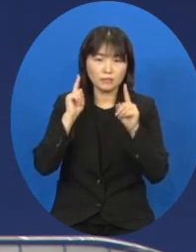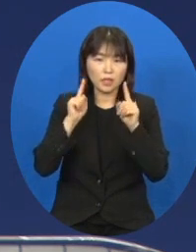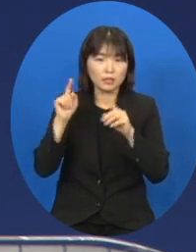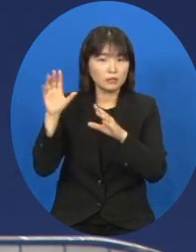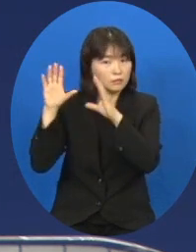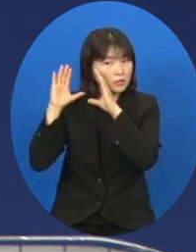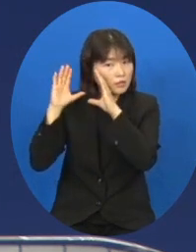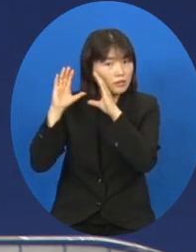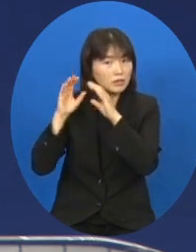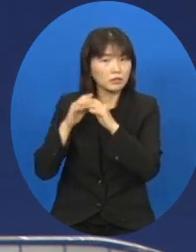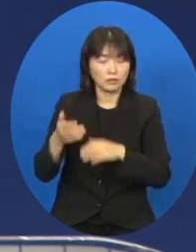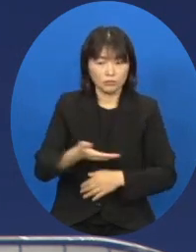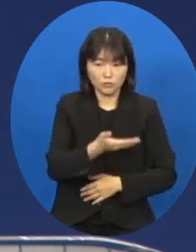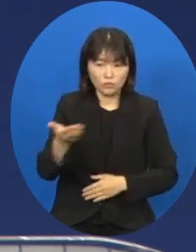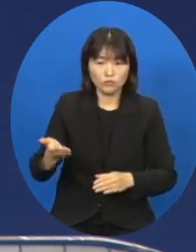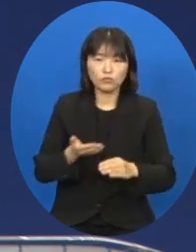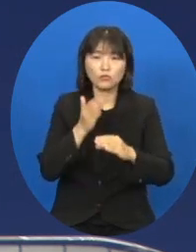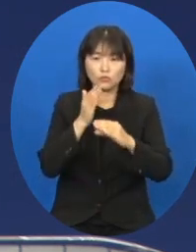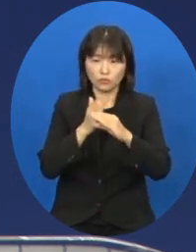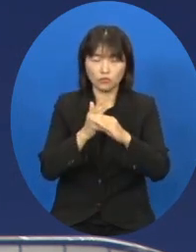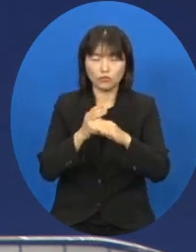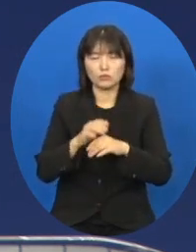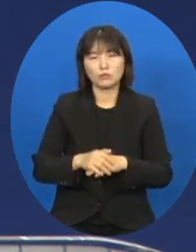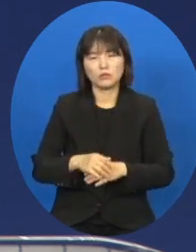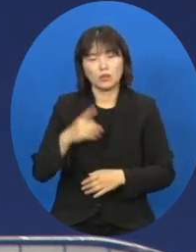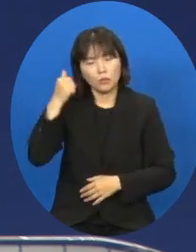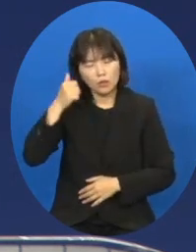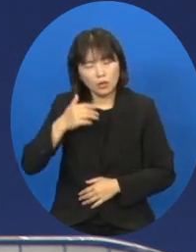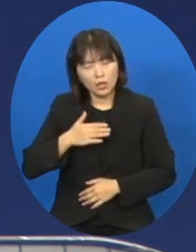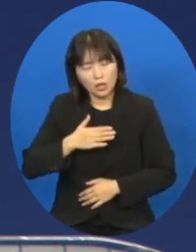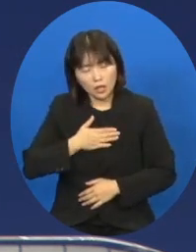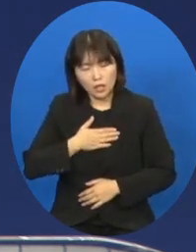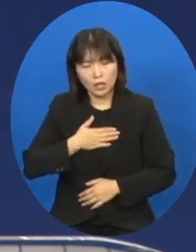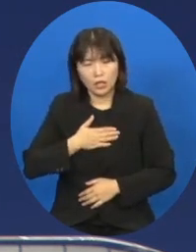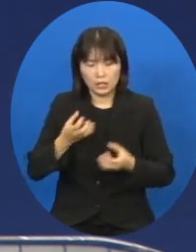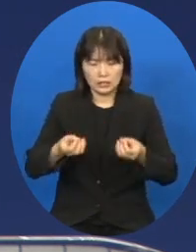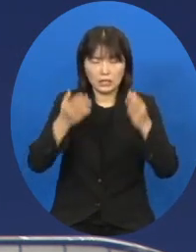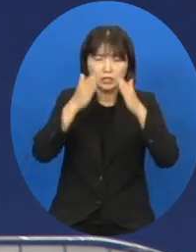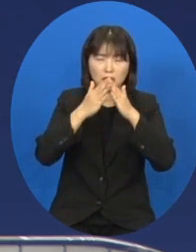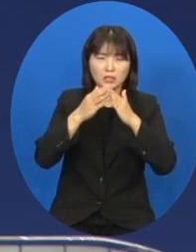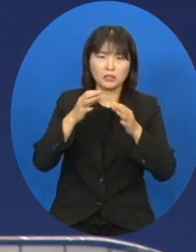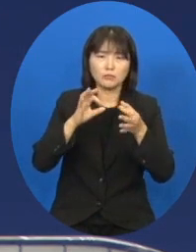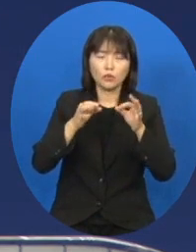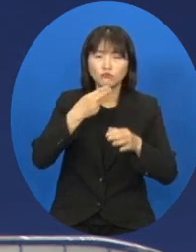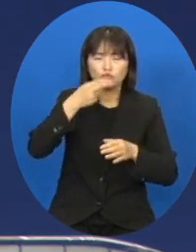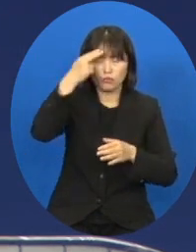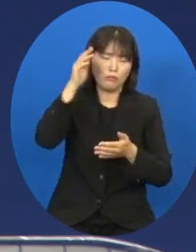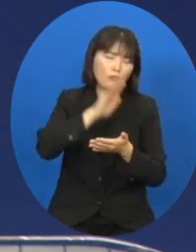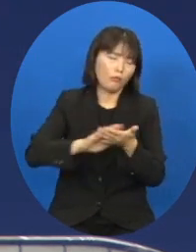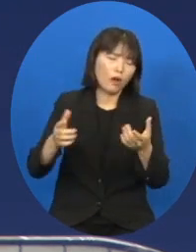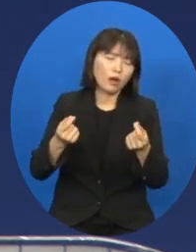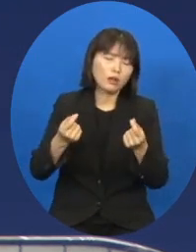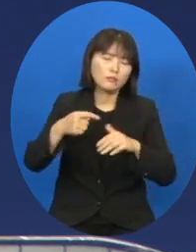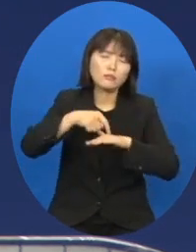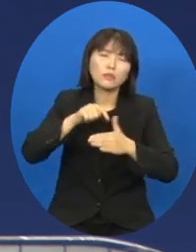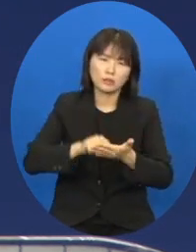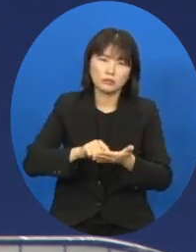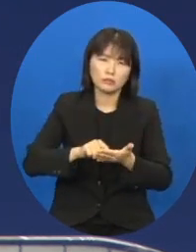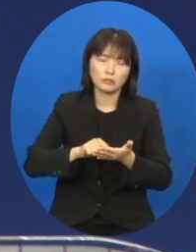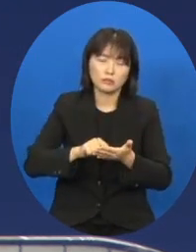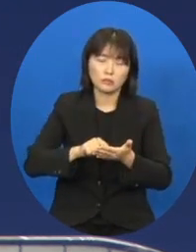중에도 목사님, 지금 제 심정은 잔칫집에 포도주가 떨어진 것 같아요. 그런 분들이